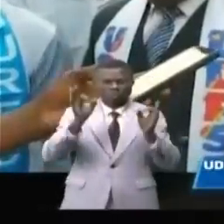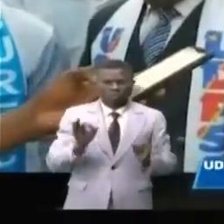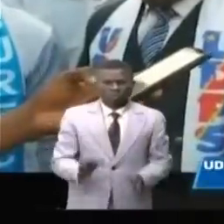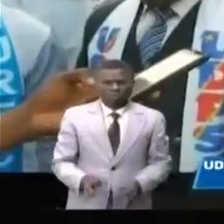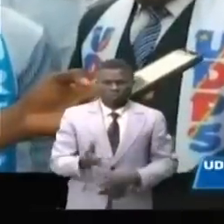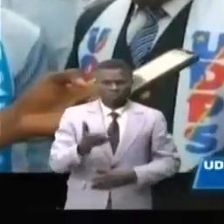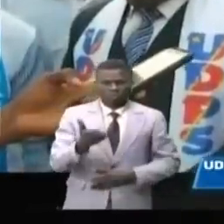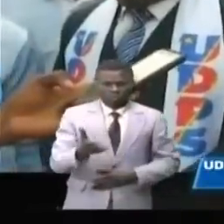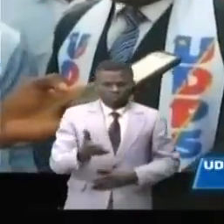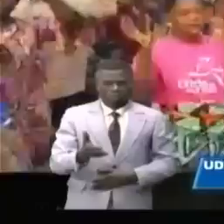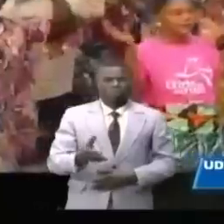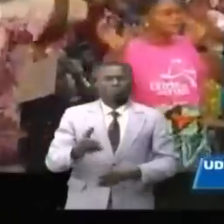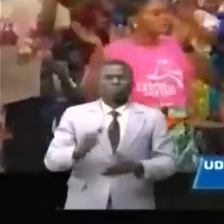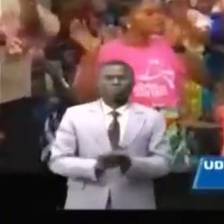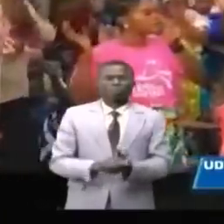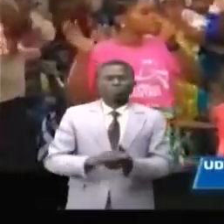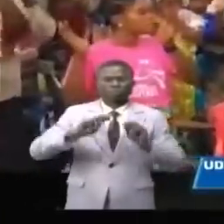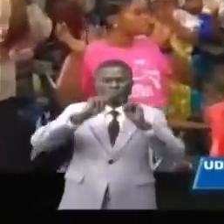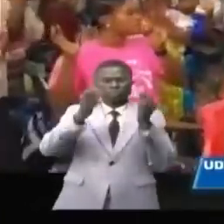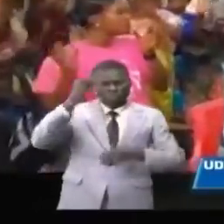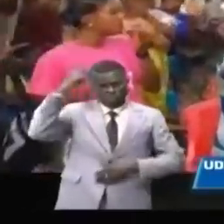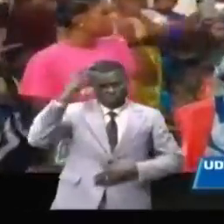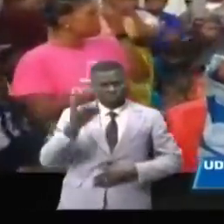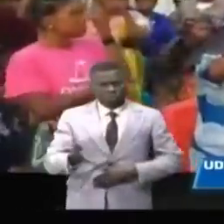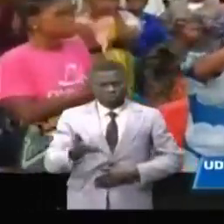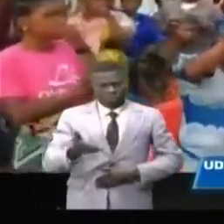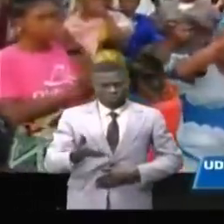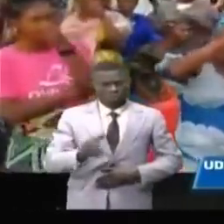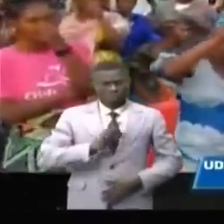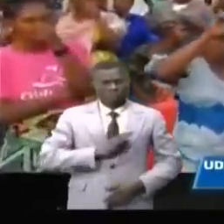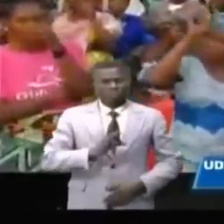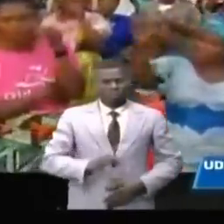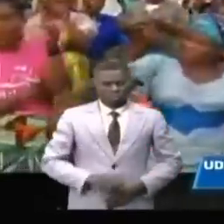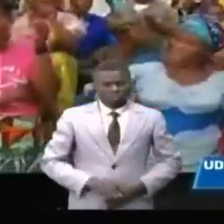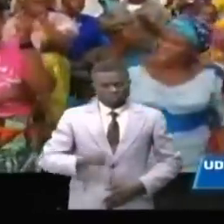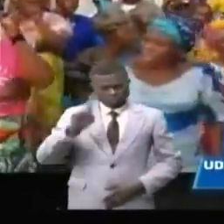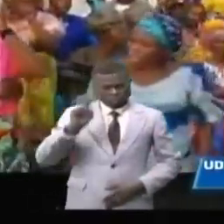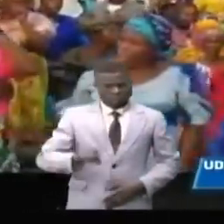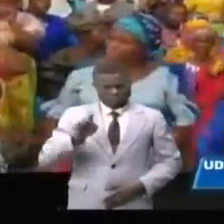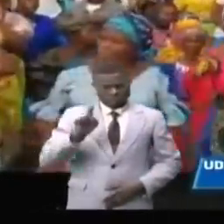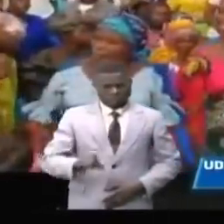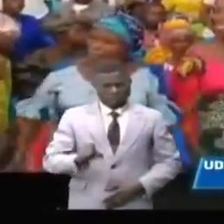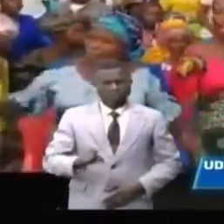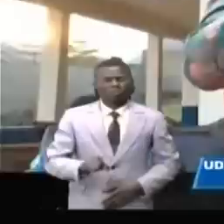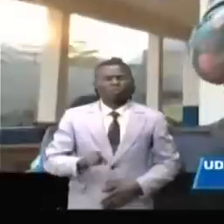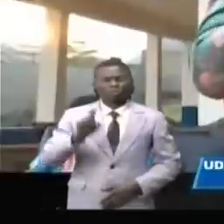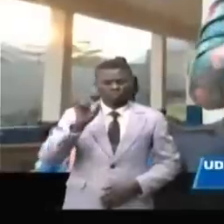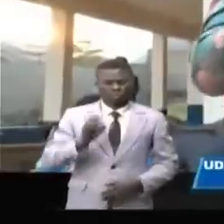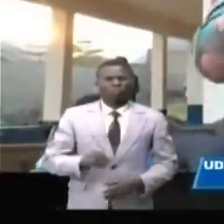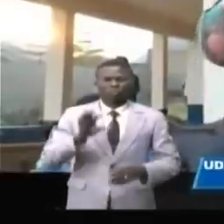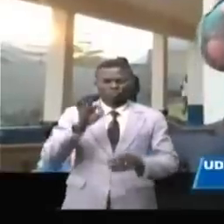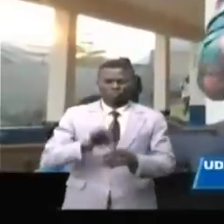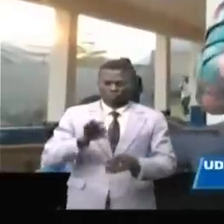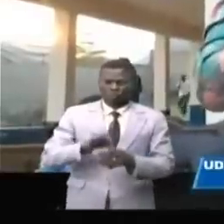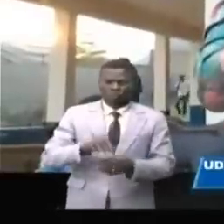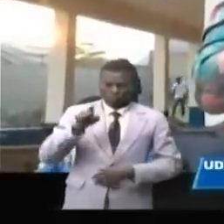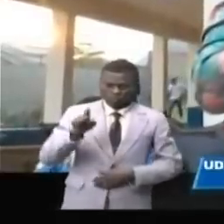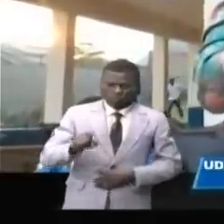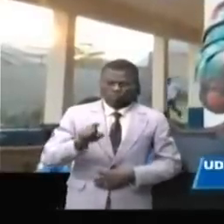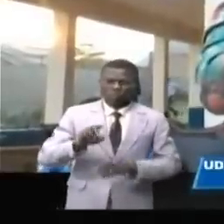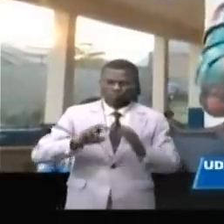la démocratie et les progrès sociaux, UDPS Tshisekedi, a armé le moral de ses membres par un message